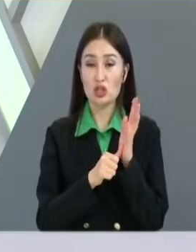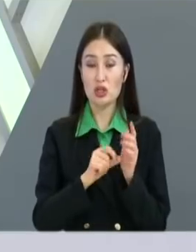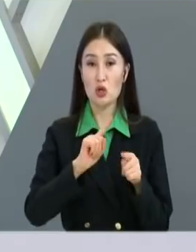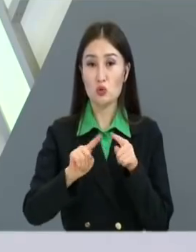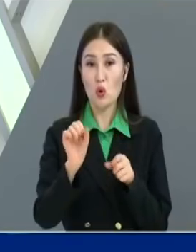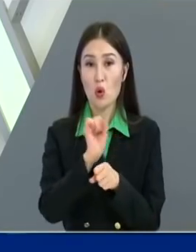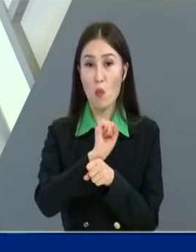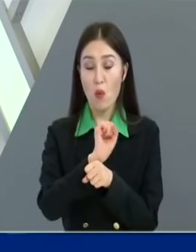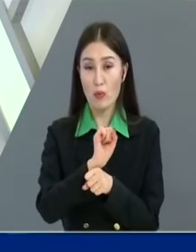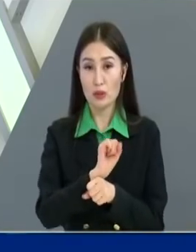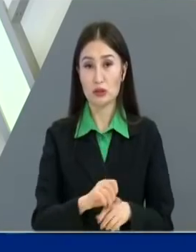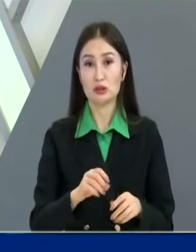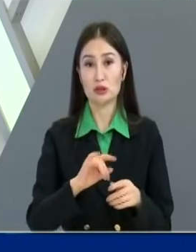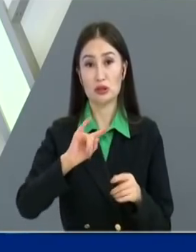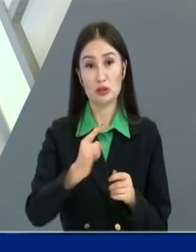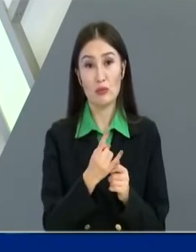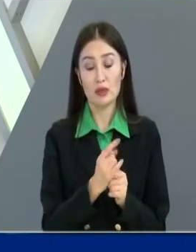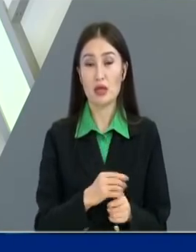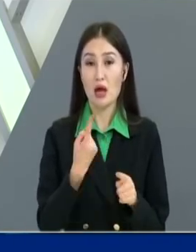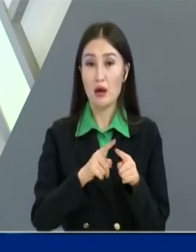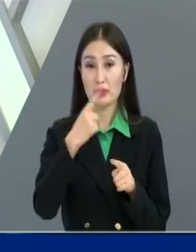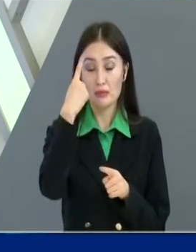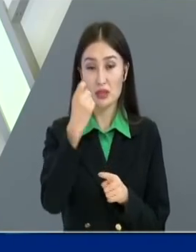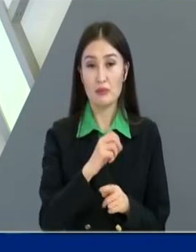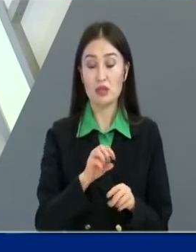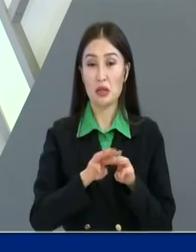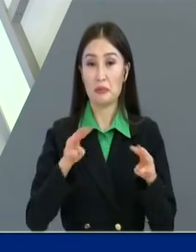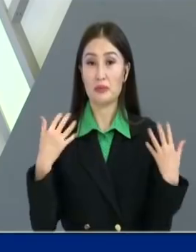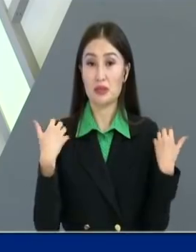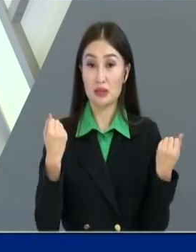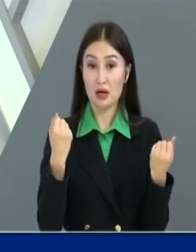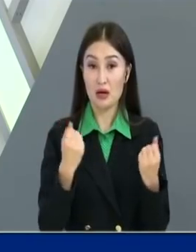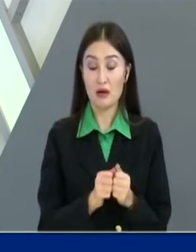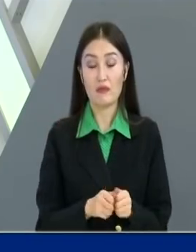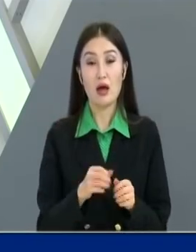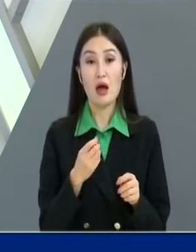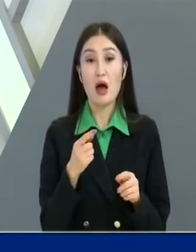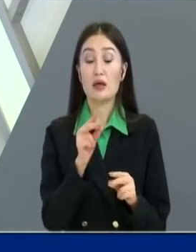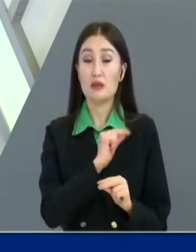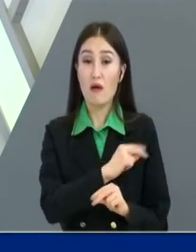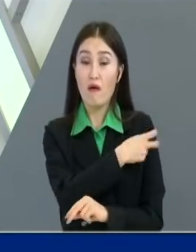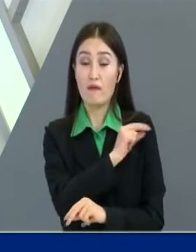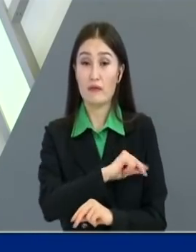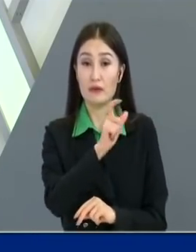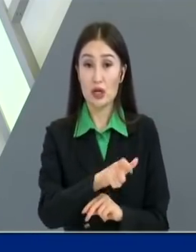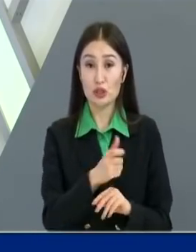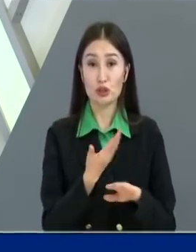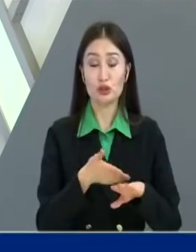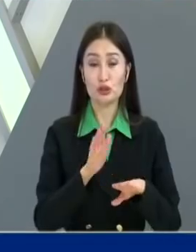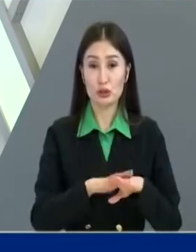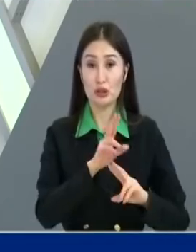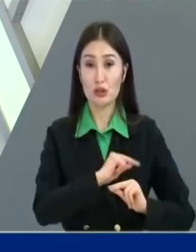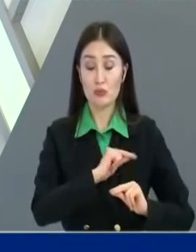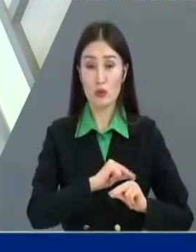пресс-конференции сообщил глава Минздрава Сабирджан Абдикаримов. По его словам, врачи и без того работают на износ, а в экстренной службе напряженная ситуация